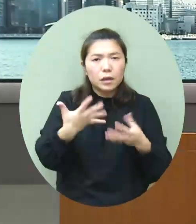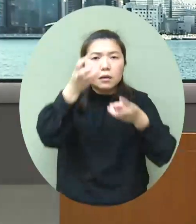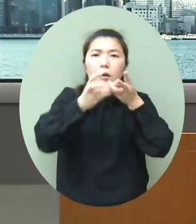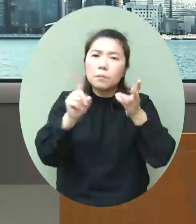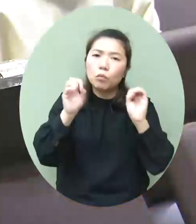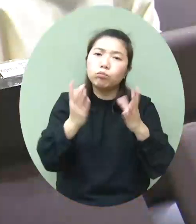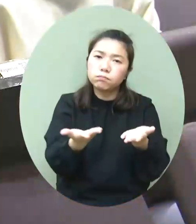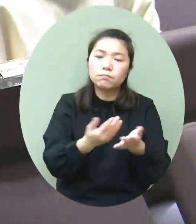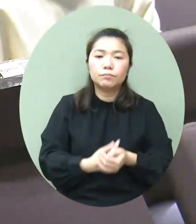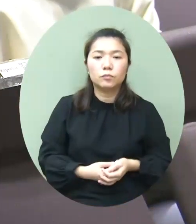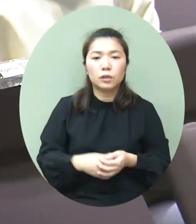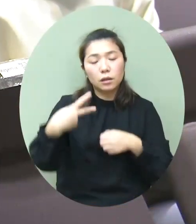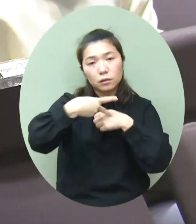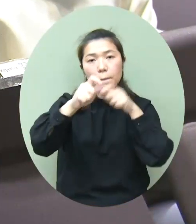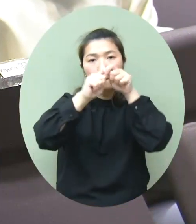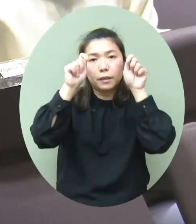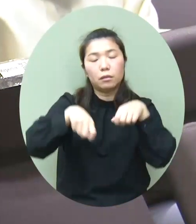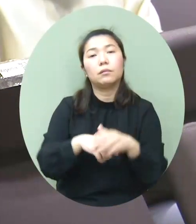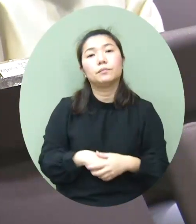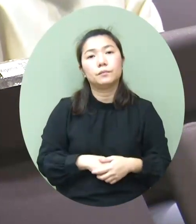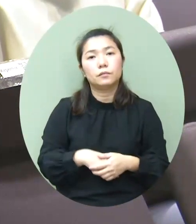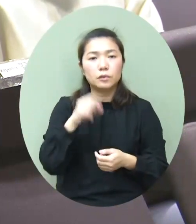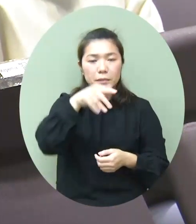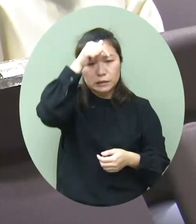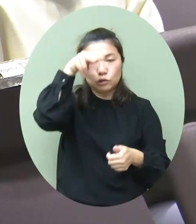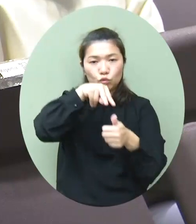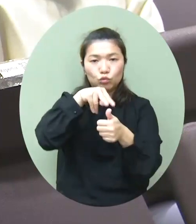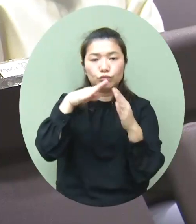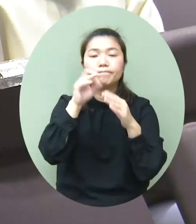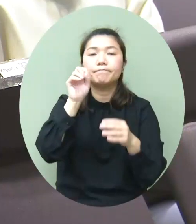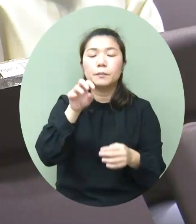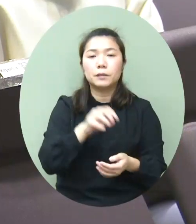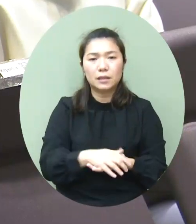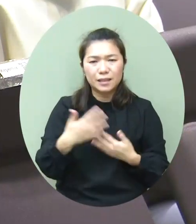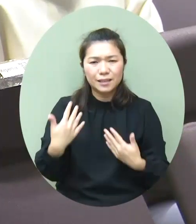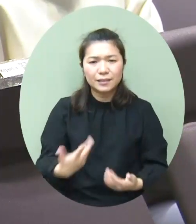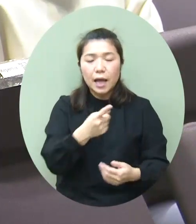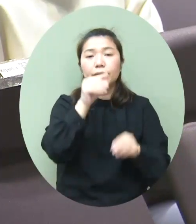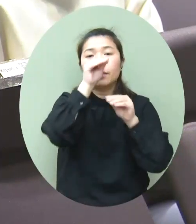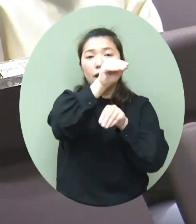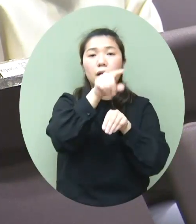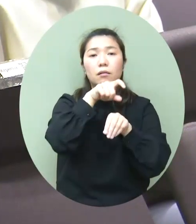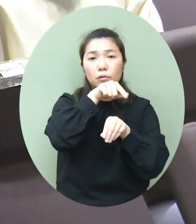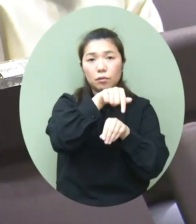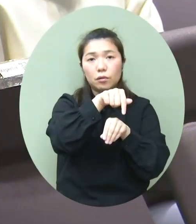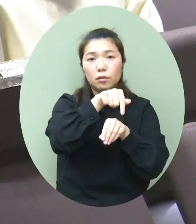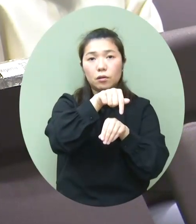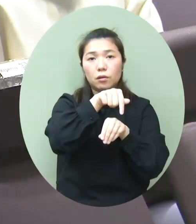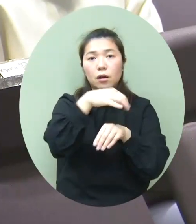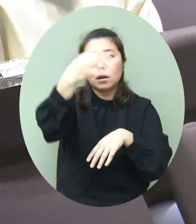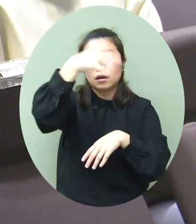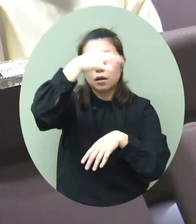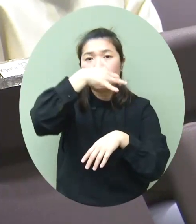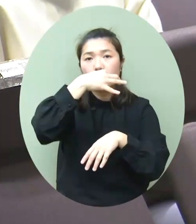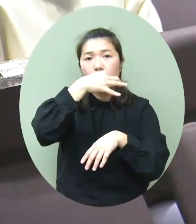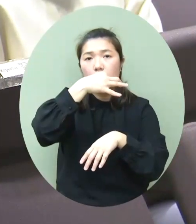这个平台这个星期能完成吗？还有什么细节可以交代？第二个问题关于医管局，我知道医